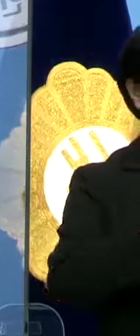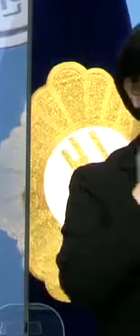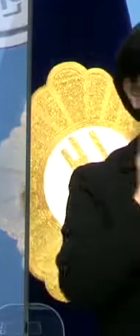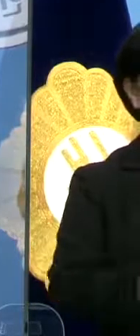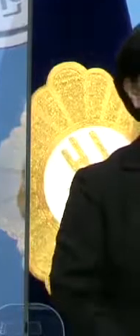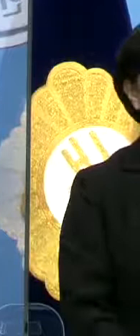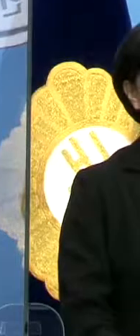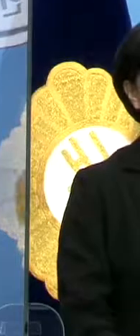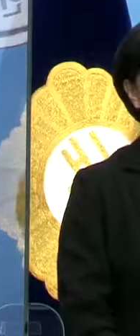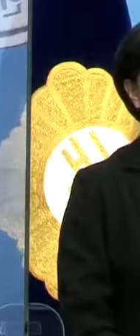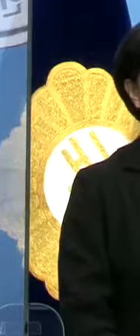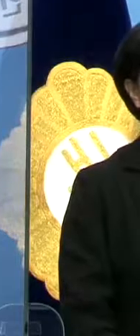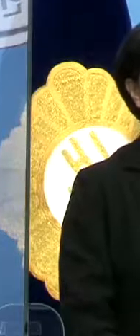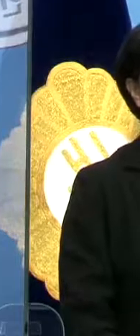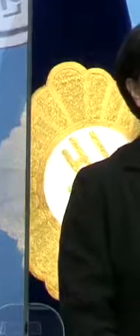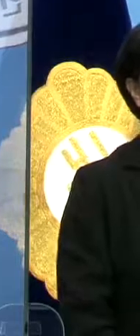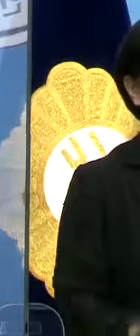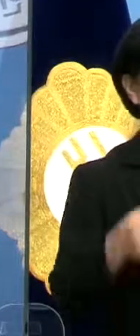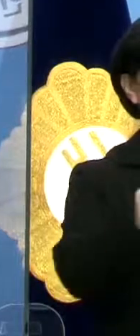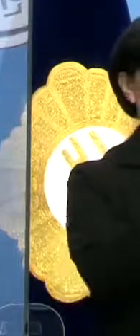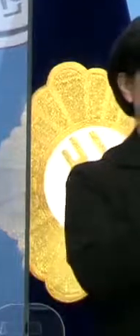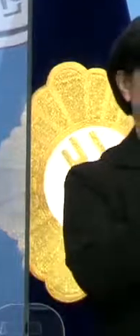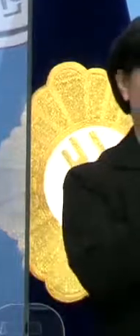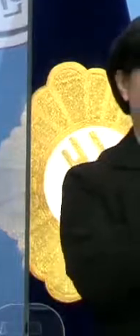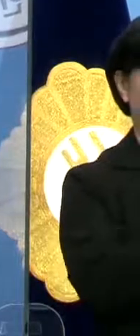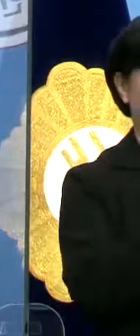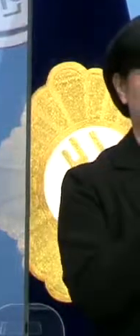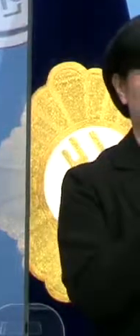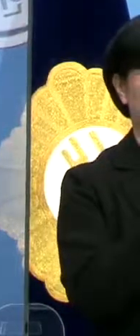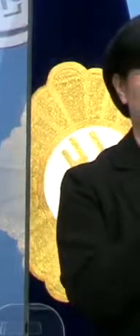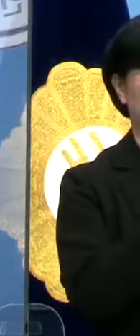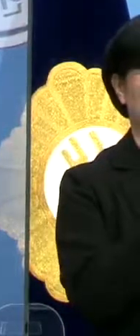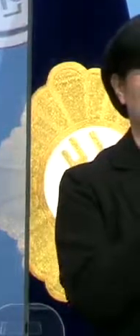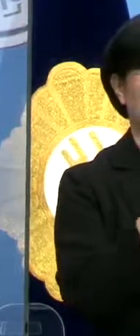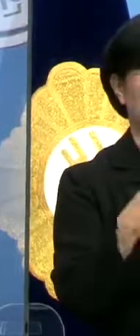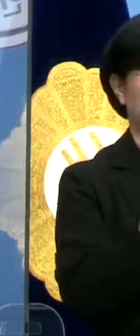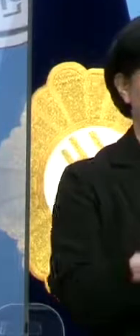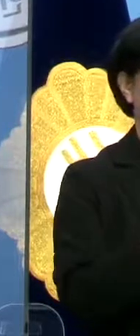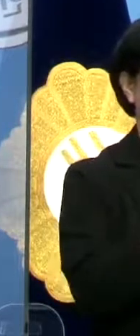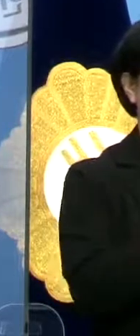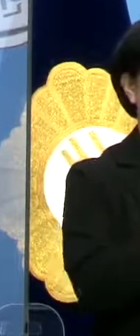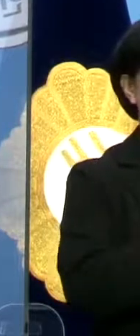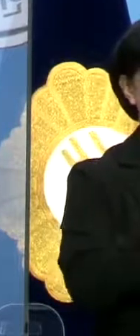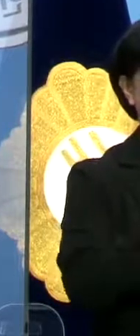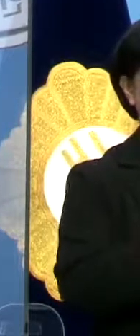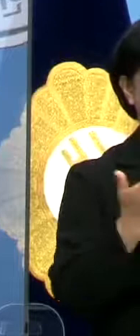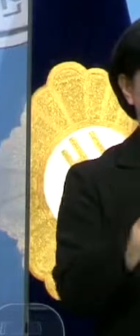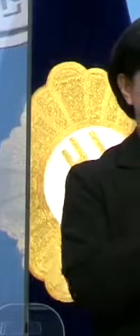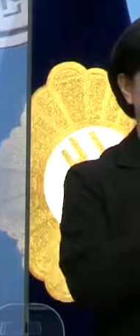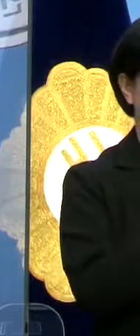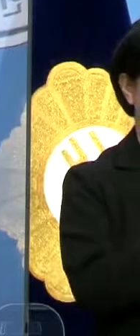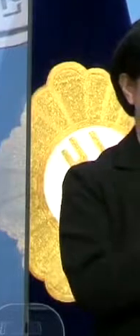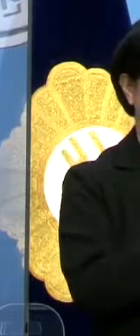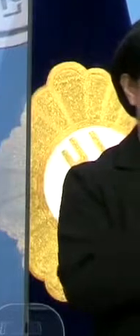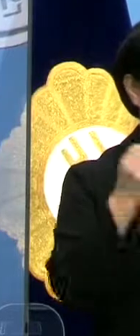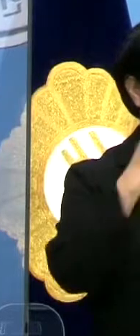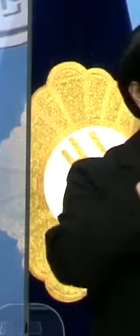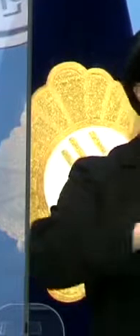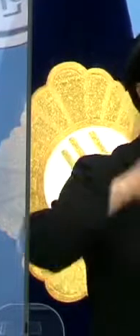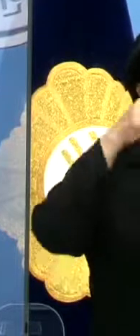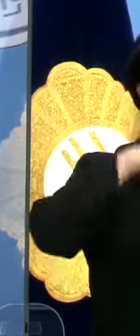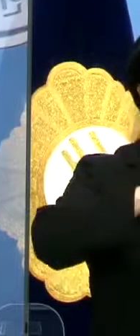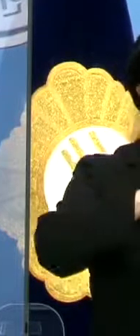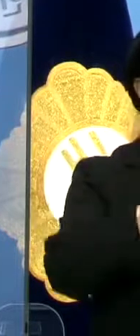것입니다 w 민주당은 당 소속 공직자 의 중대한 잘못으로 제복을 선거를 치르며